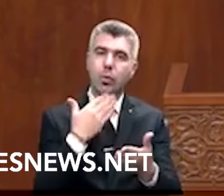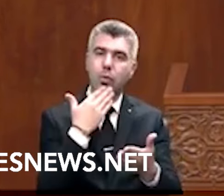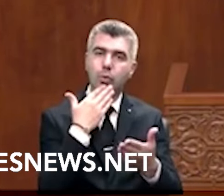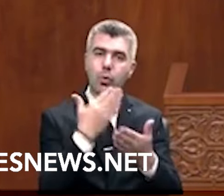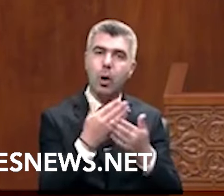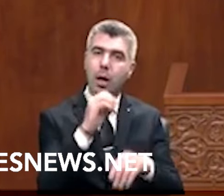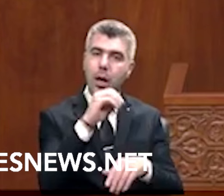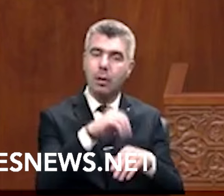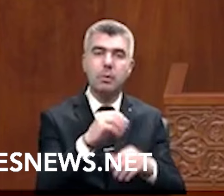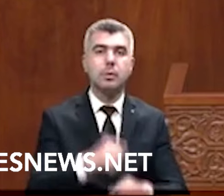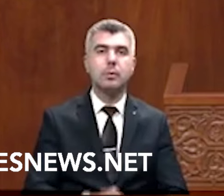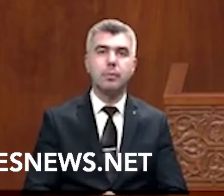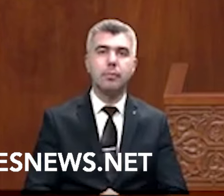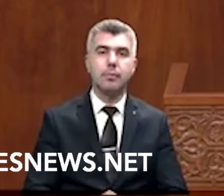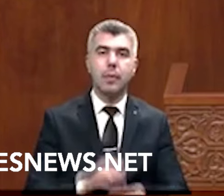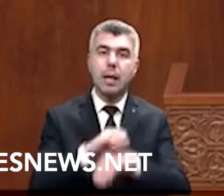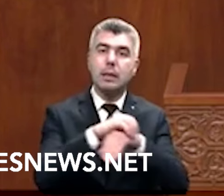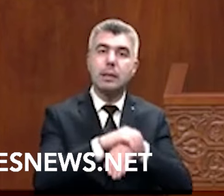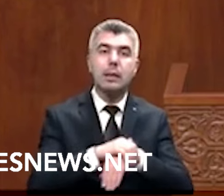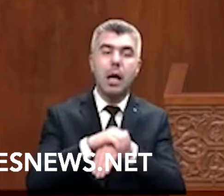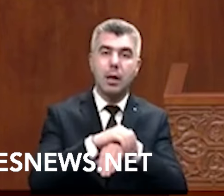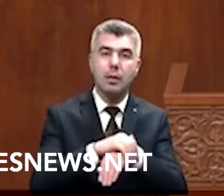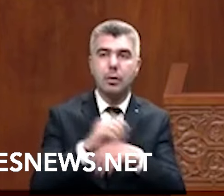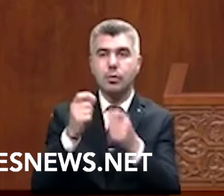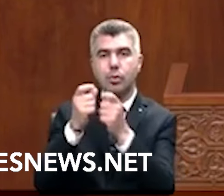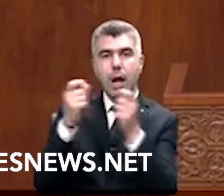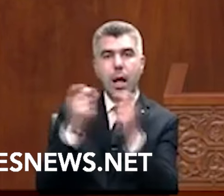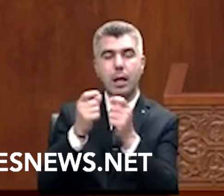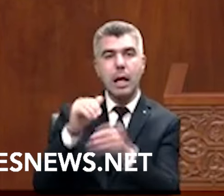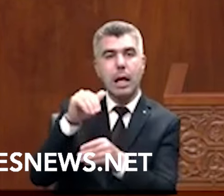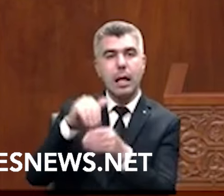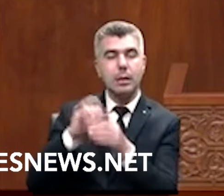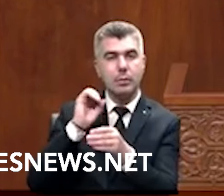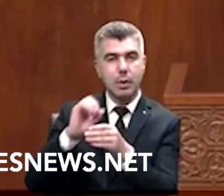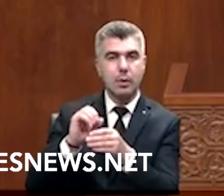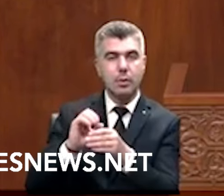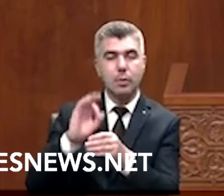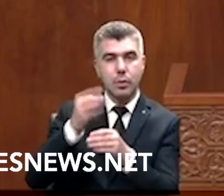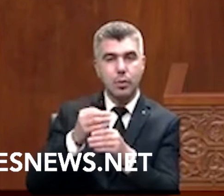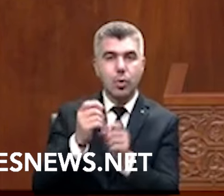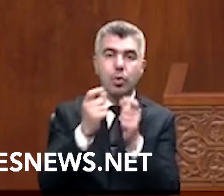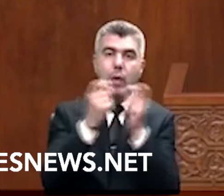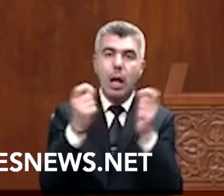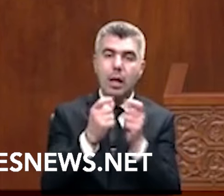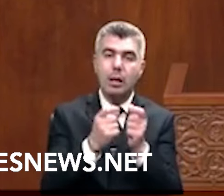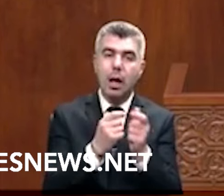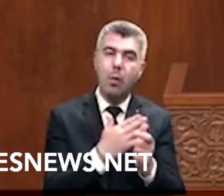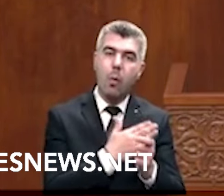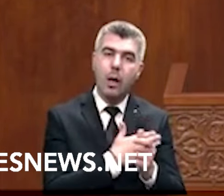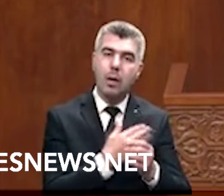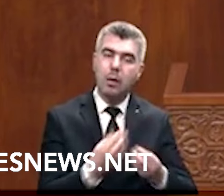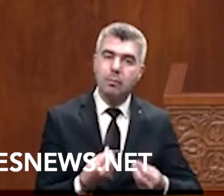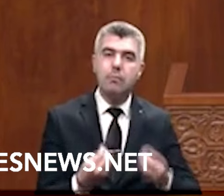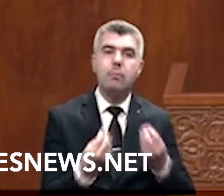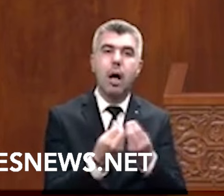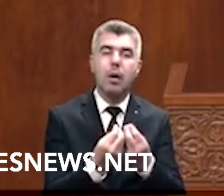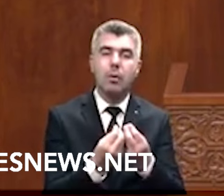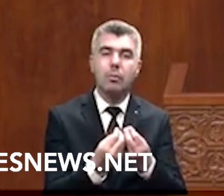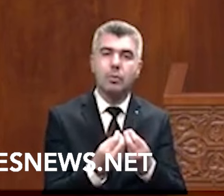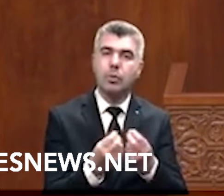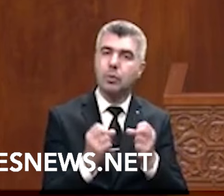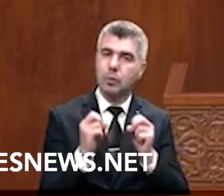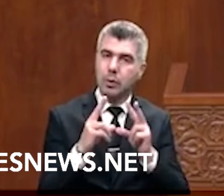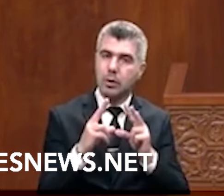ايضا للاتحاد العام لمقاولات المغرب ومن خلاله المقاولات الوطنيه المساهمه ب مقاربتها